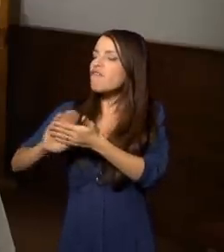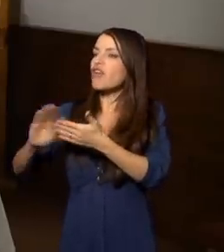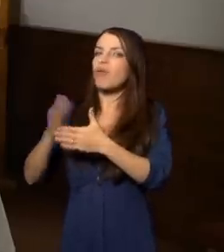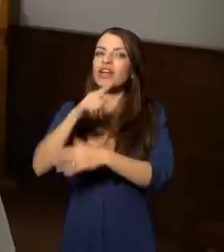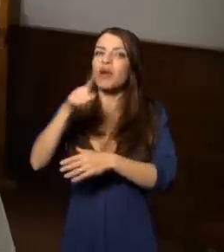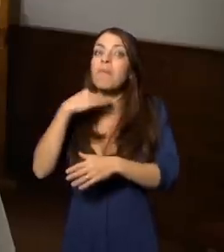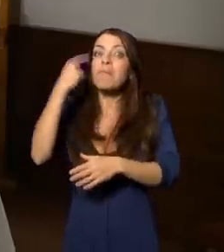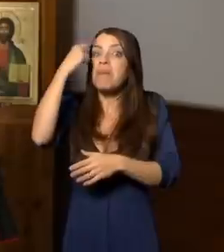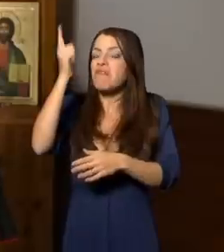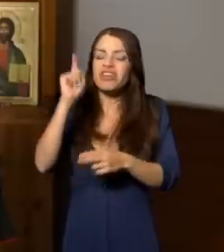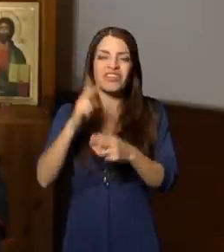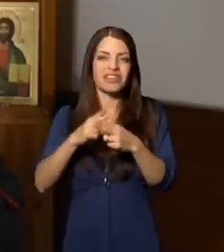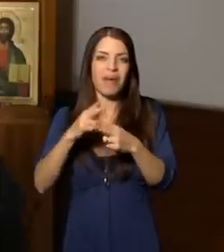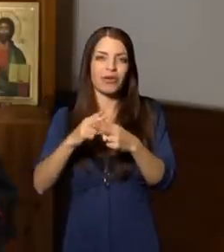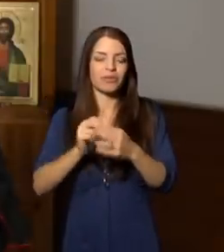jagħmlu.